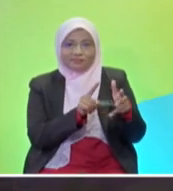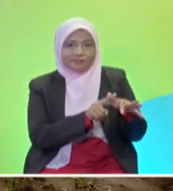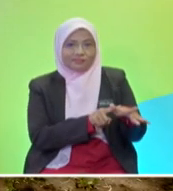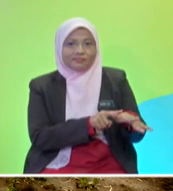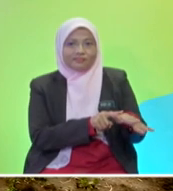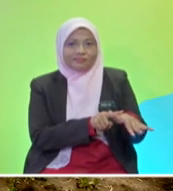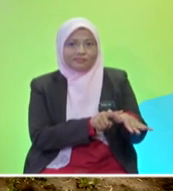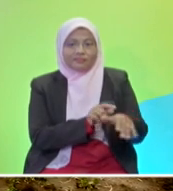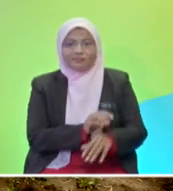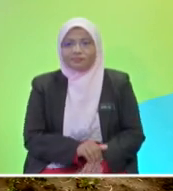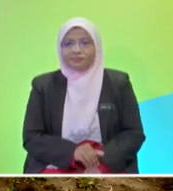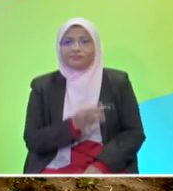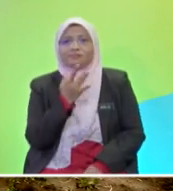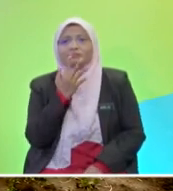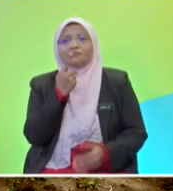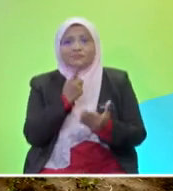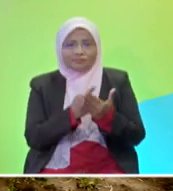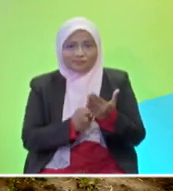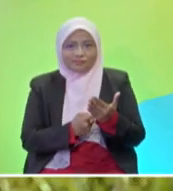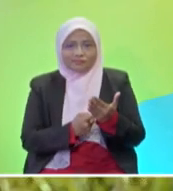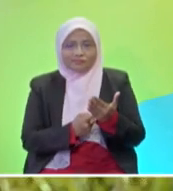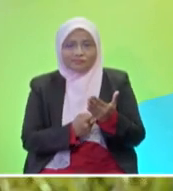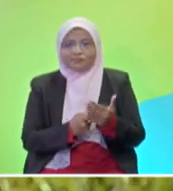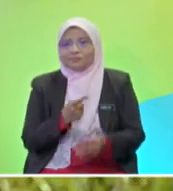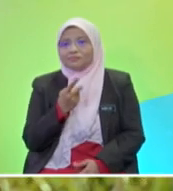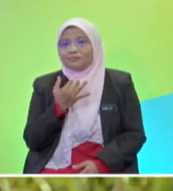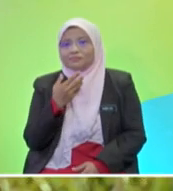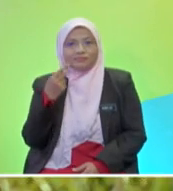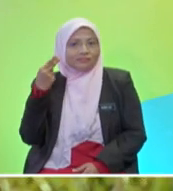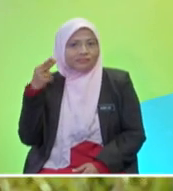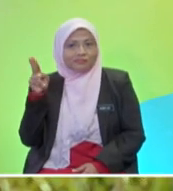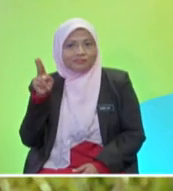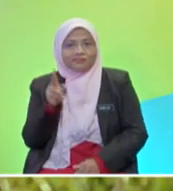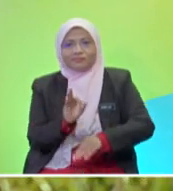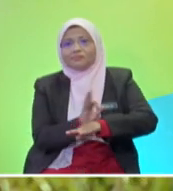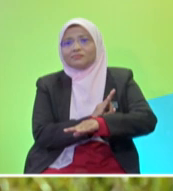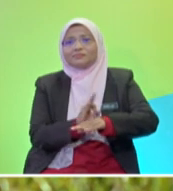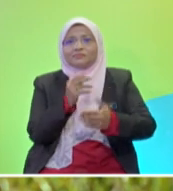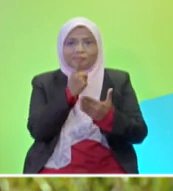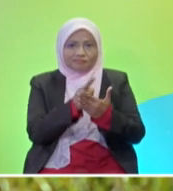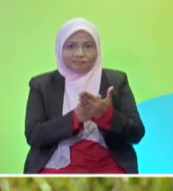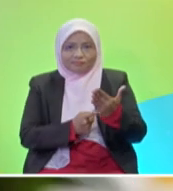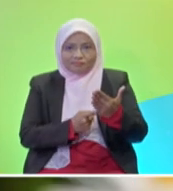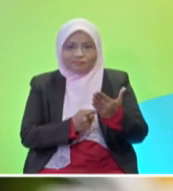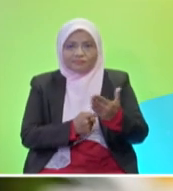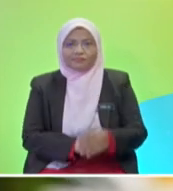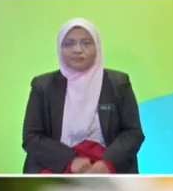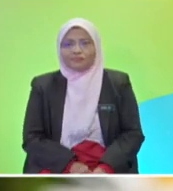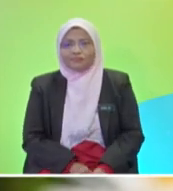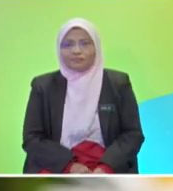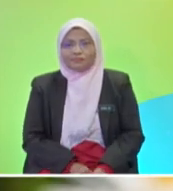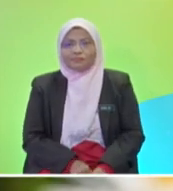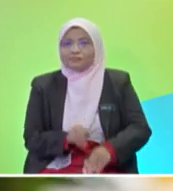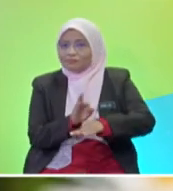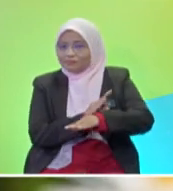Daun. Daun tu warna apa, Mira? Warna hijau. Kalau Mira ingat, daun ni fungsi dia apa? Fungsi daun? Fungsi daun